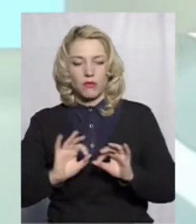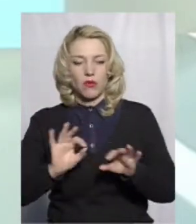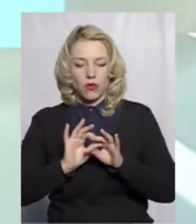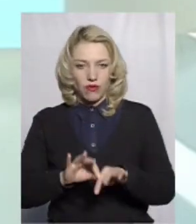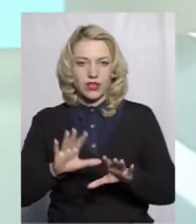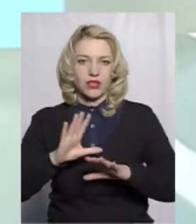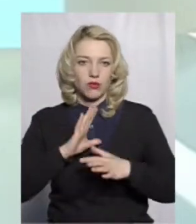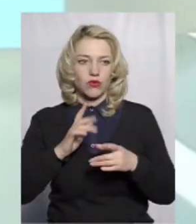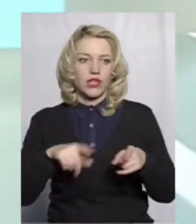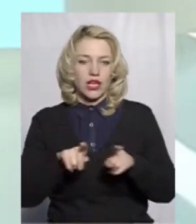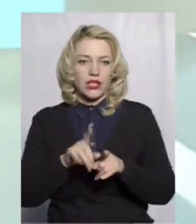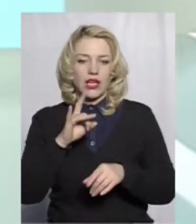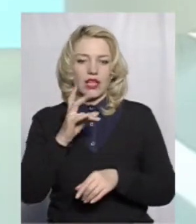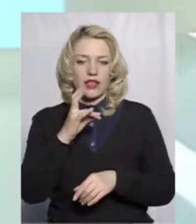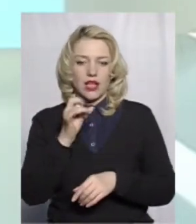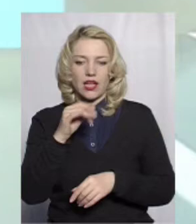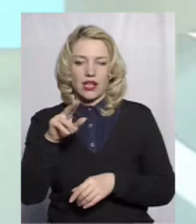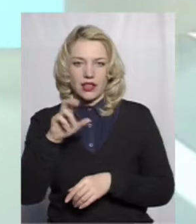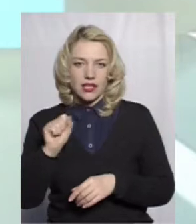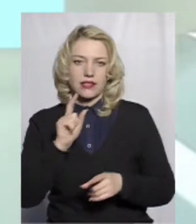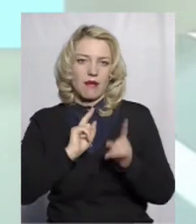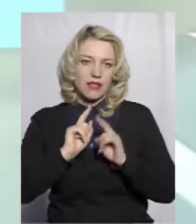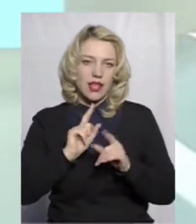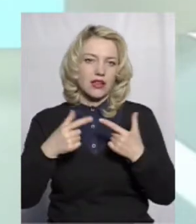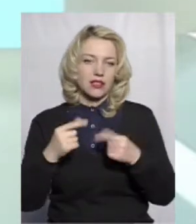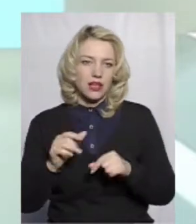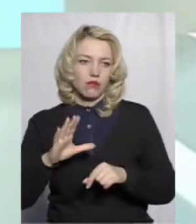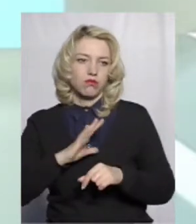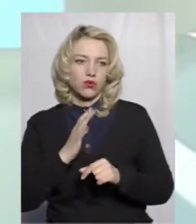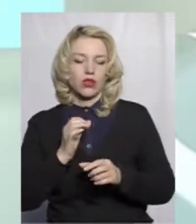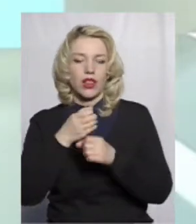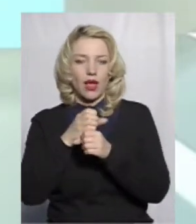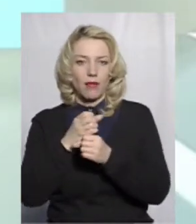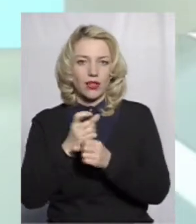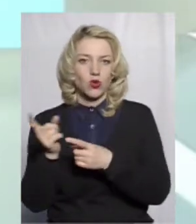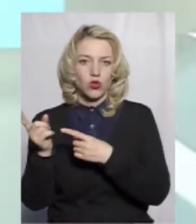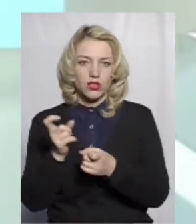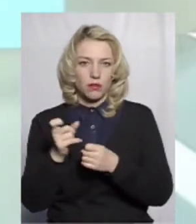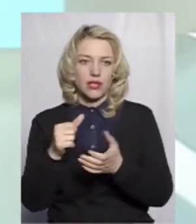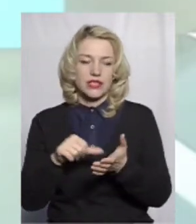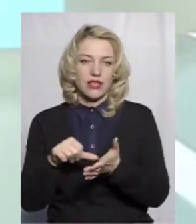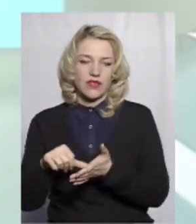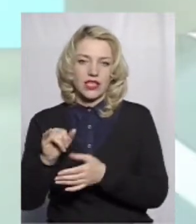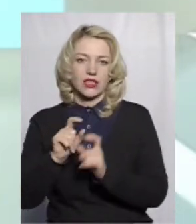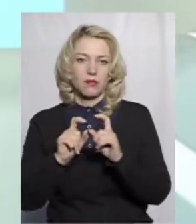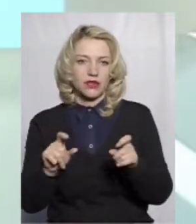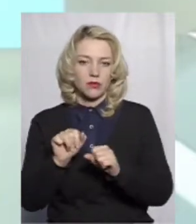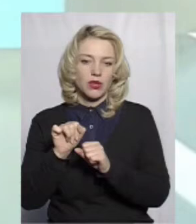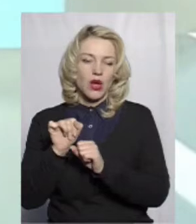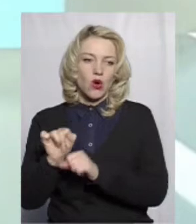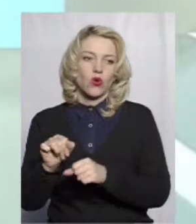такий з ними нарада-семінар, де і з лабораторії були залучені представники із департаменту